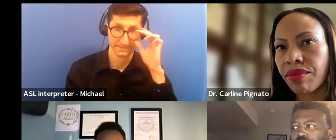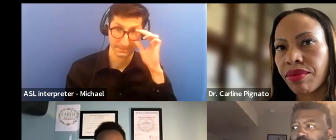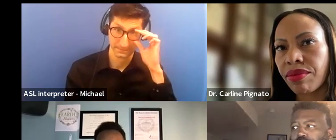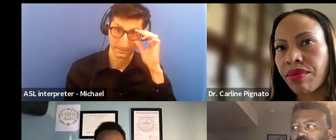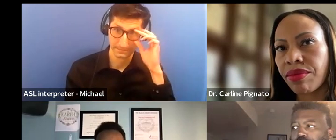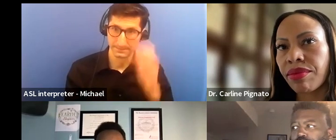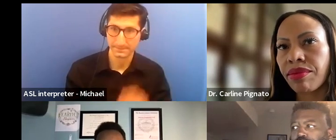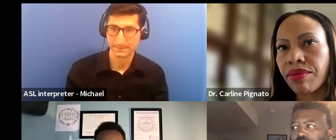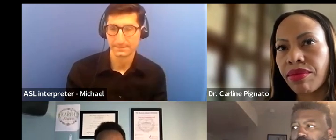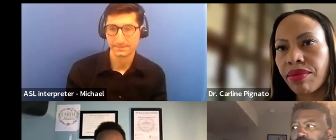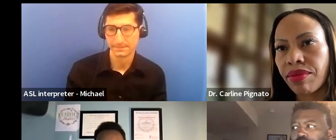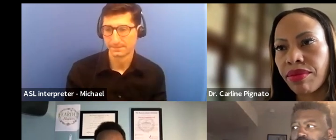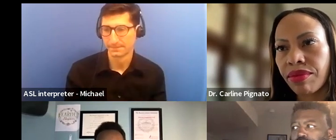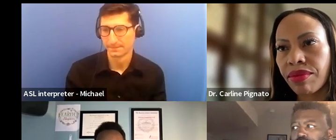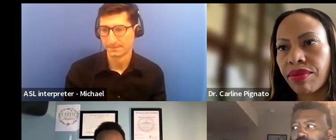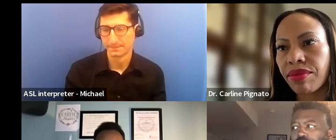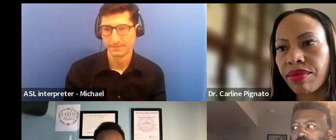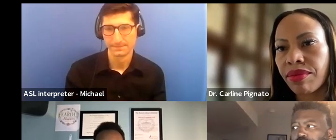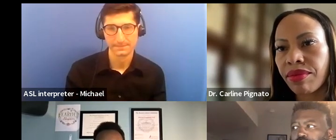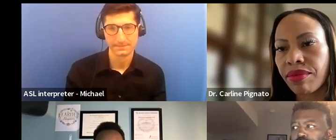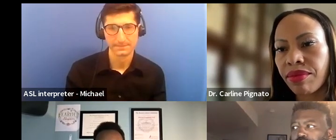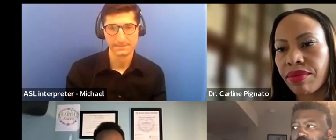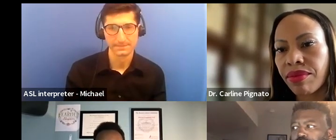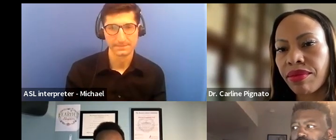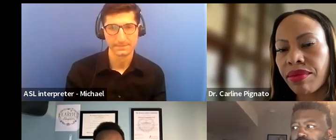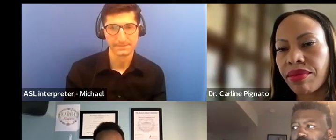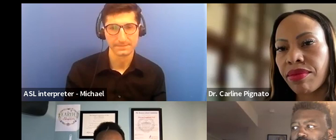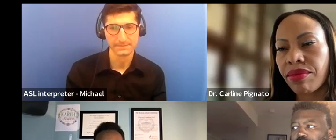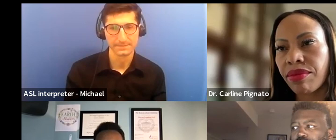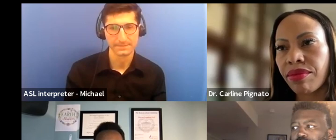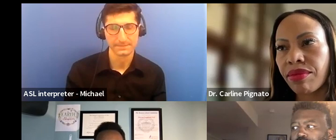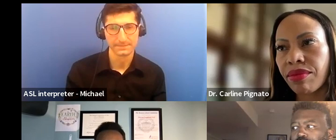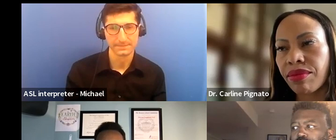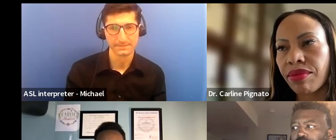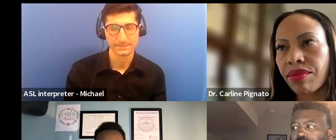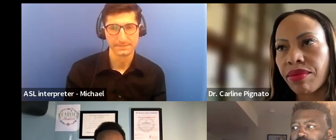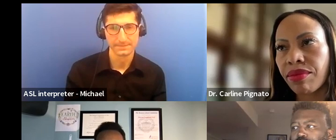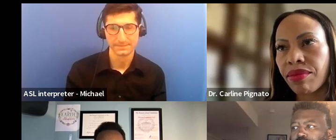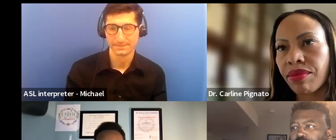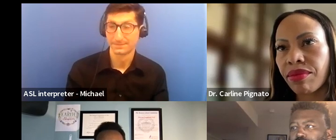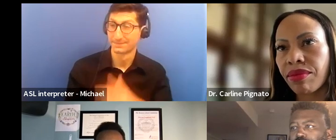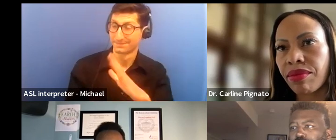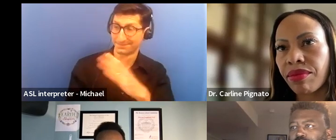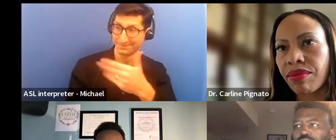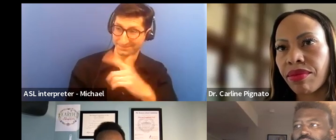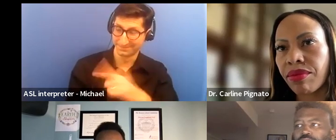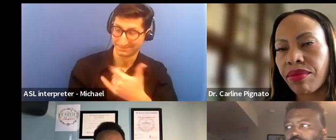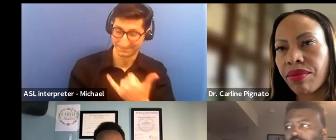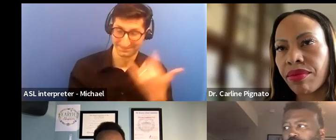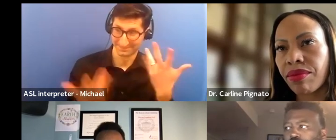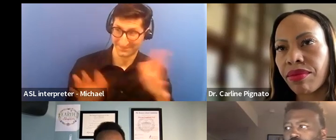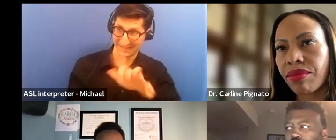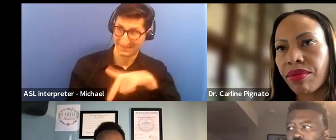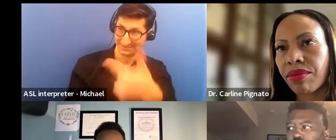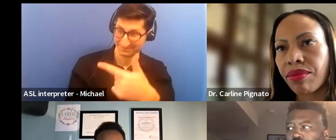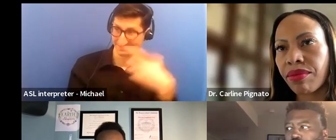Vous interprétez la réunion directement en français. Merci et bonne écoute. Back to you, madame. Thank you. Thank you very